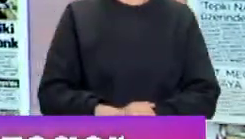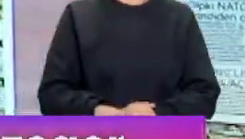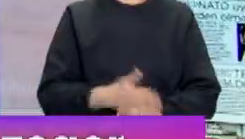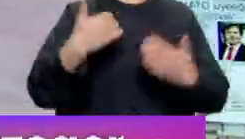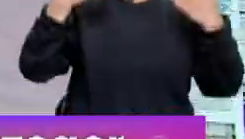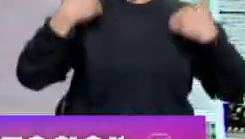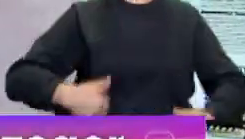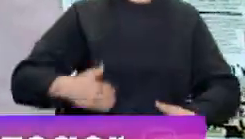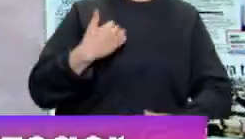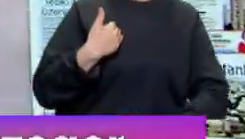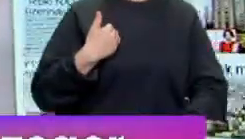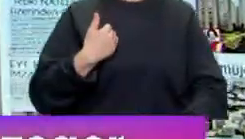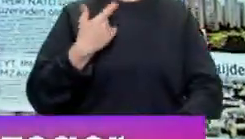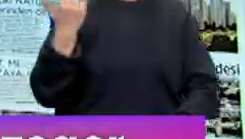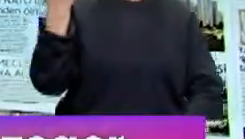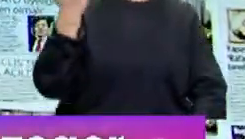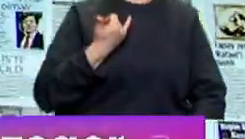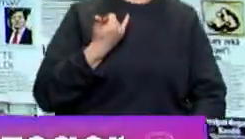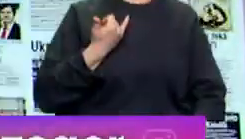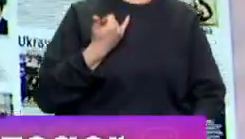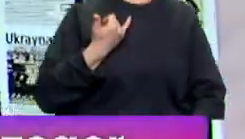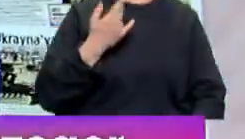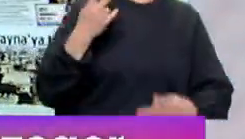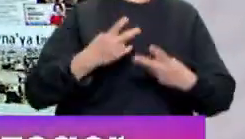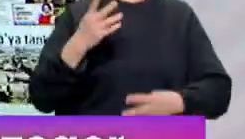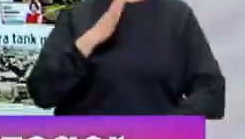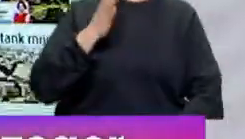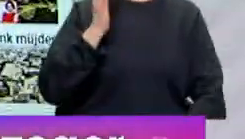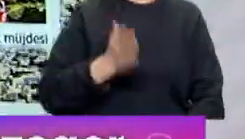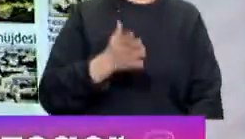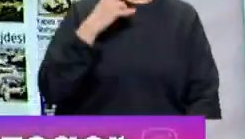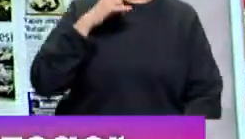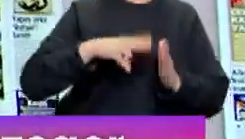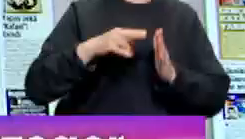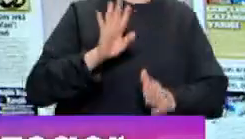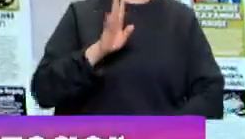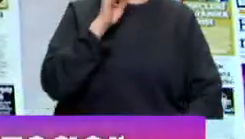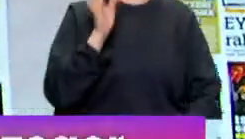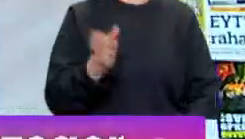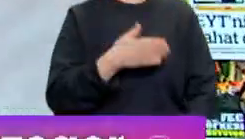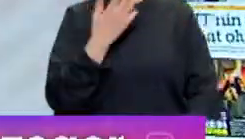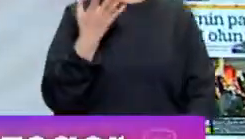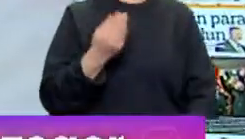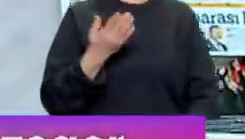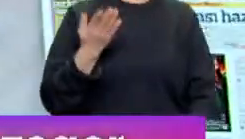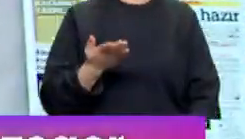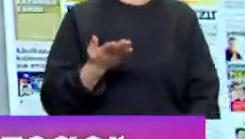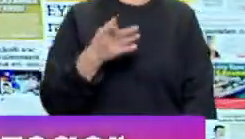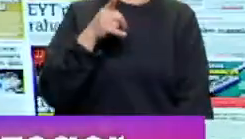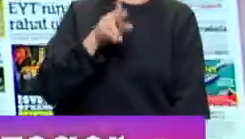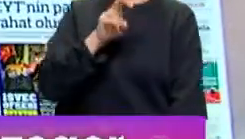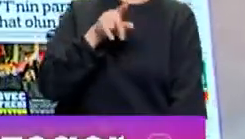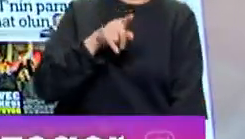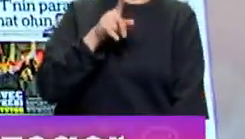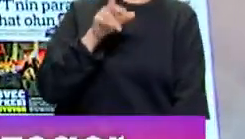şahsıma hakarette içeren bir takım mesajlar var olsun okumayız görmezden geliriz olur biter bu